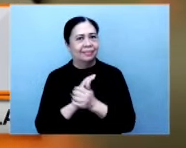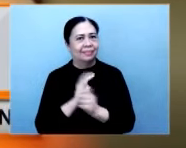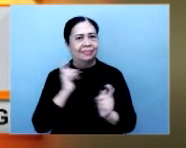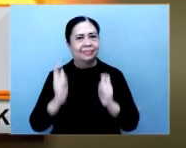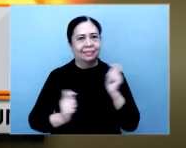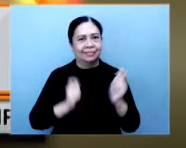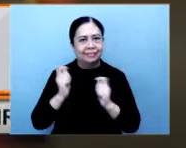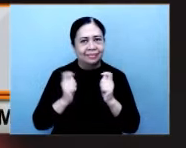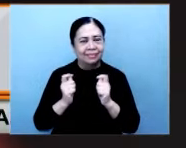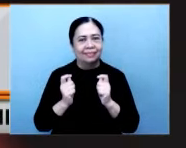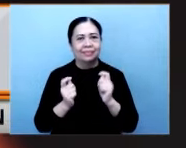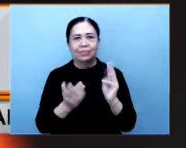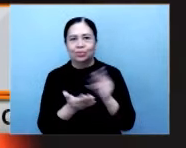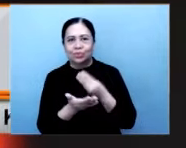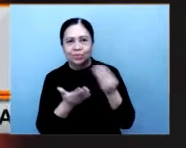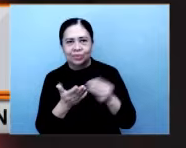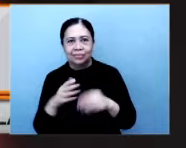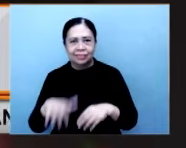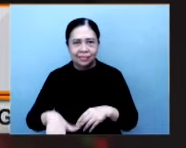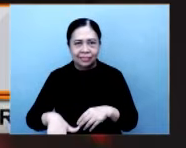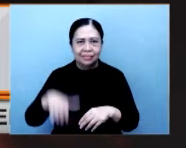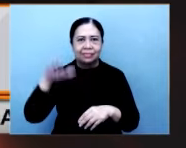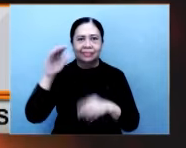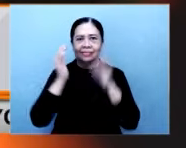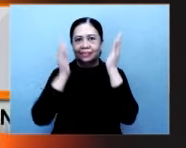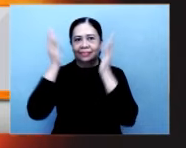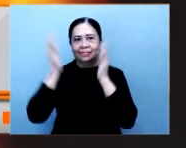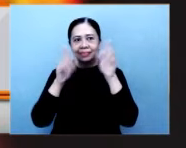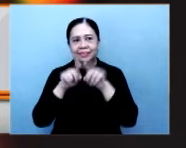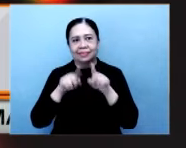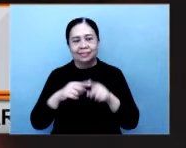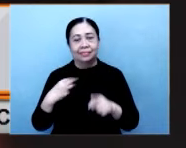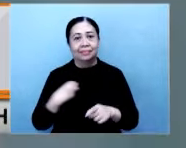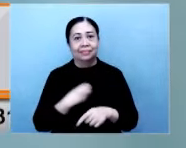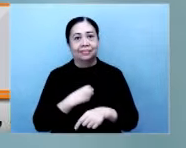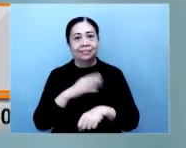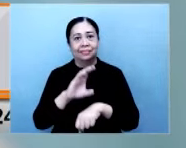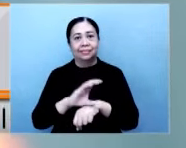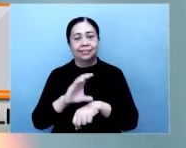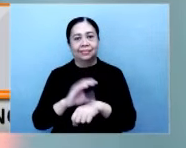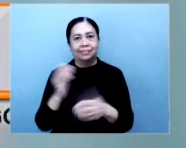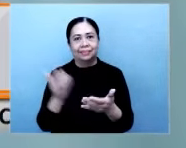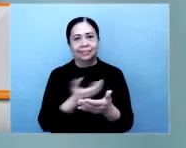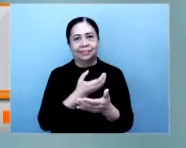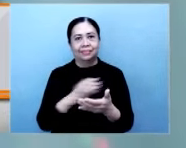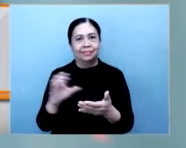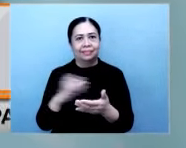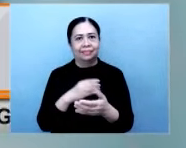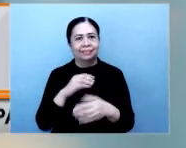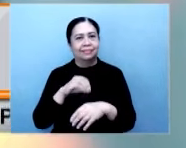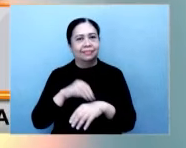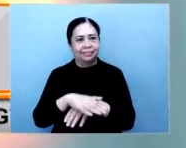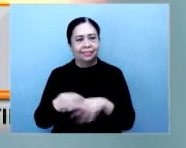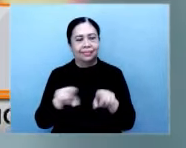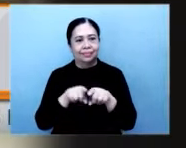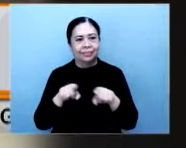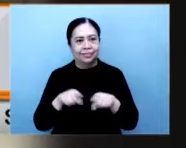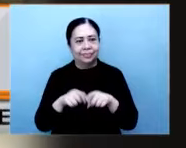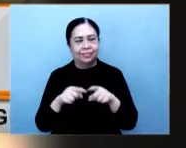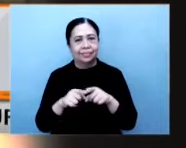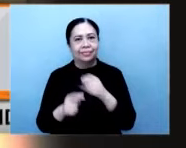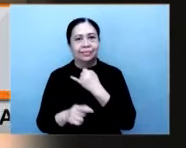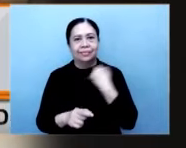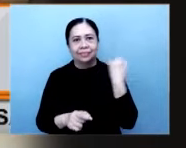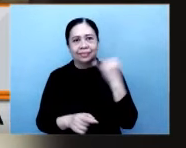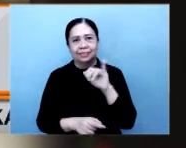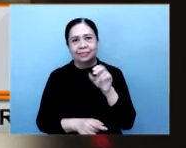musika, bata pa lang ay naglilingkod na siya bilang membro ng church choir. Malaking impluensya rin sa kanya ang Jesuit upbringing buhat